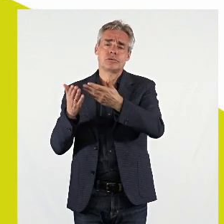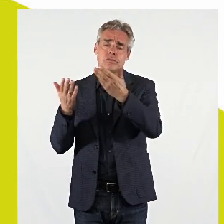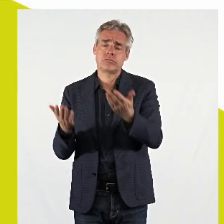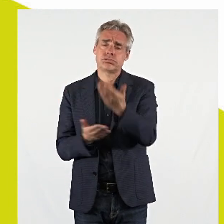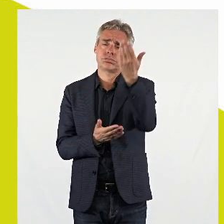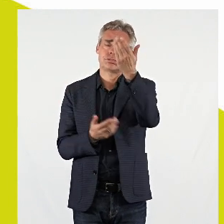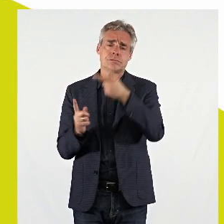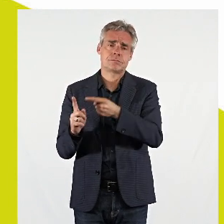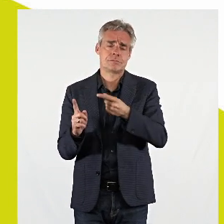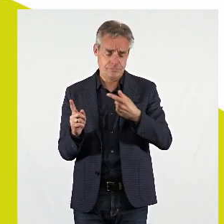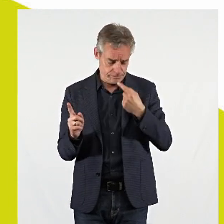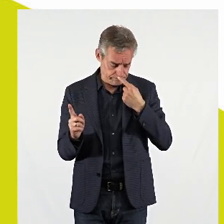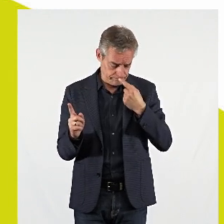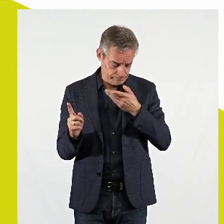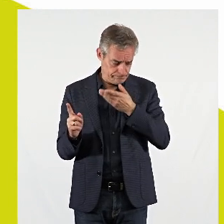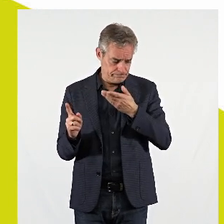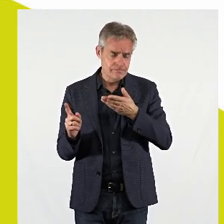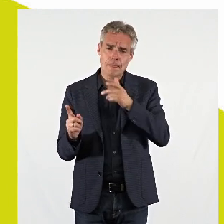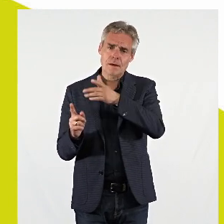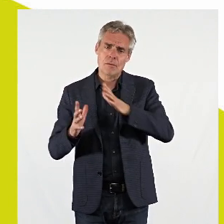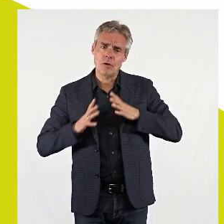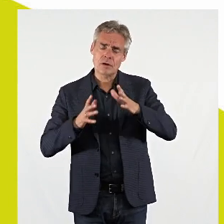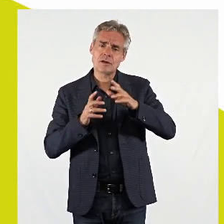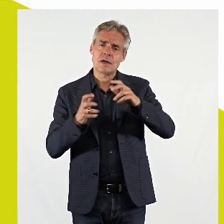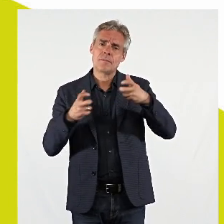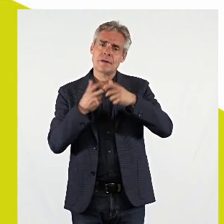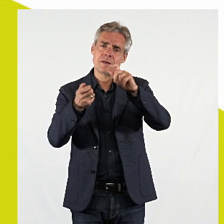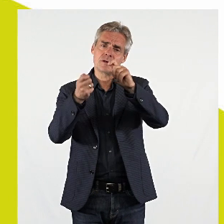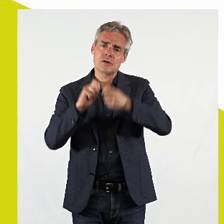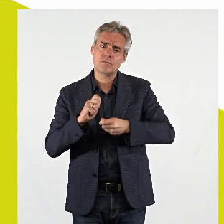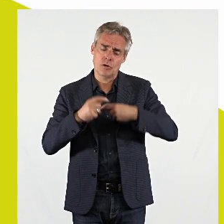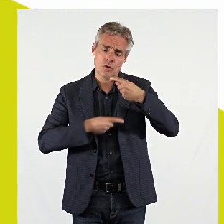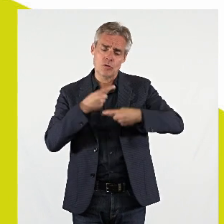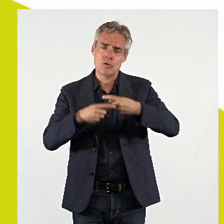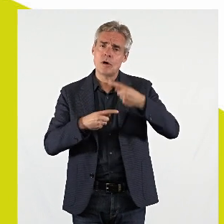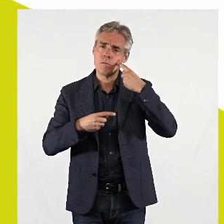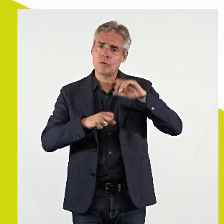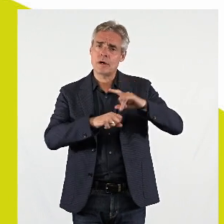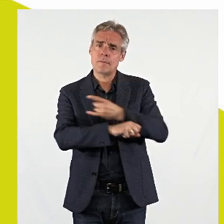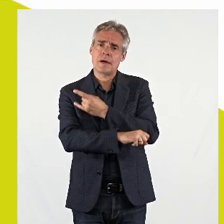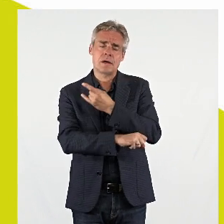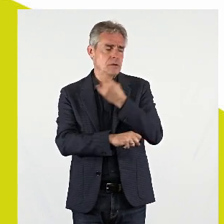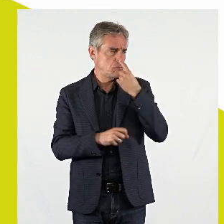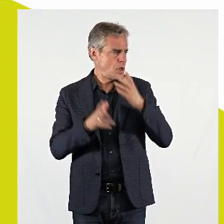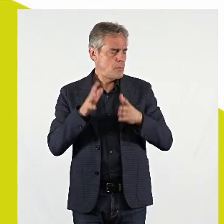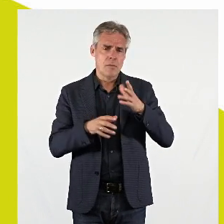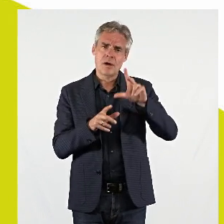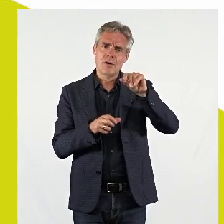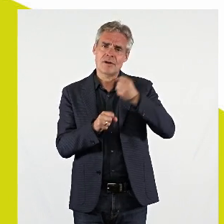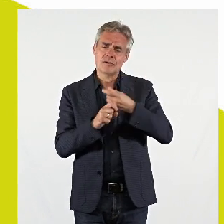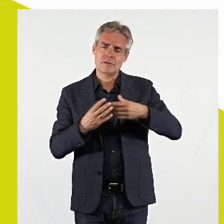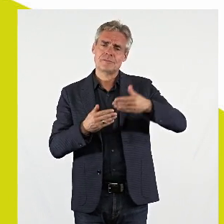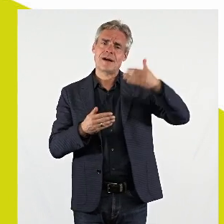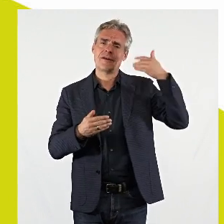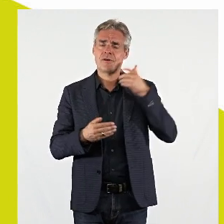avait engagé la réforme de la tarification des EHPAD il y a une vingtaine d'années et qui